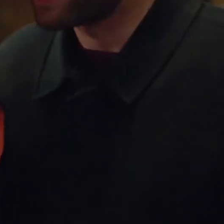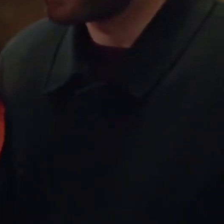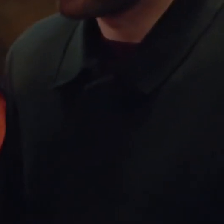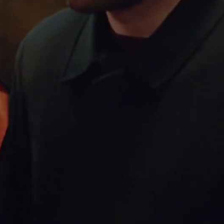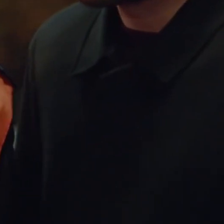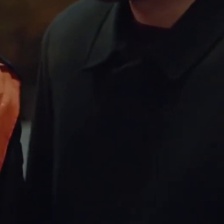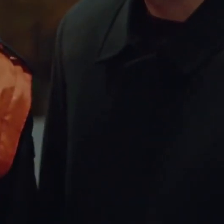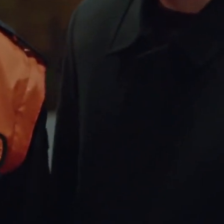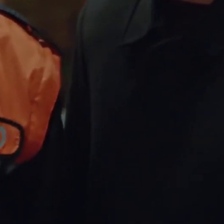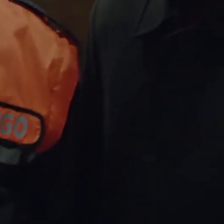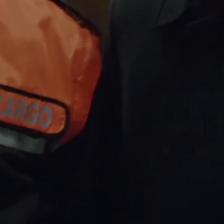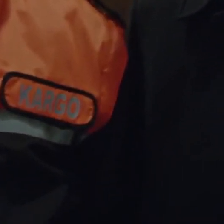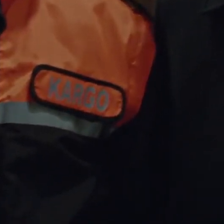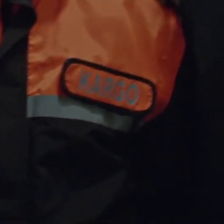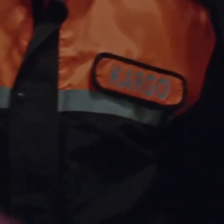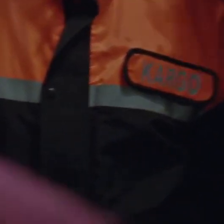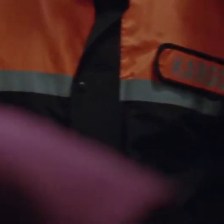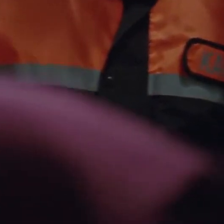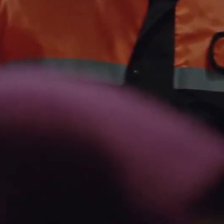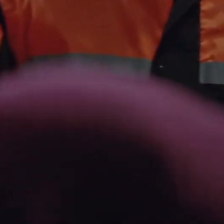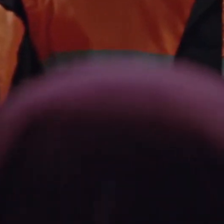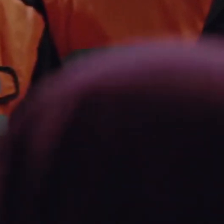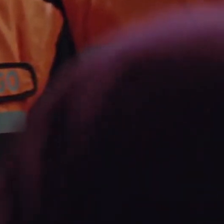Asil ve damat adayları kapıda gülümseyerek izliyor.